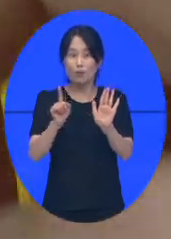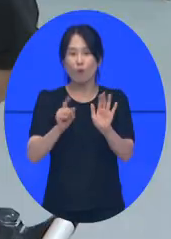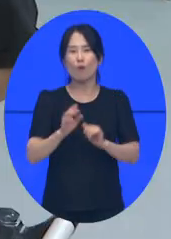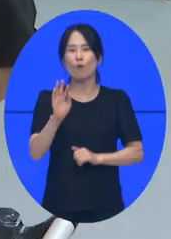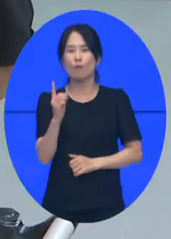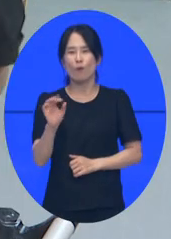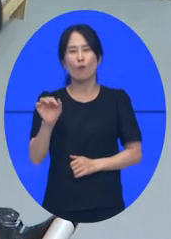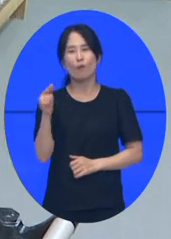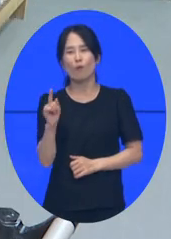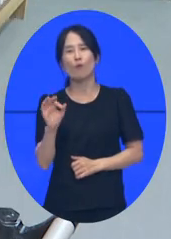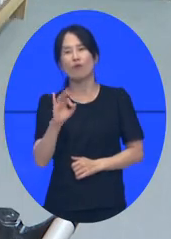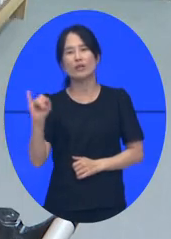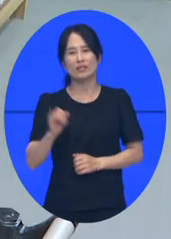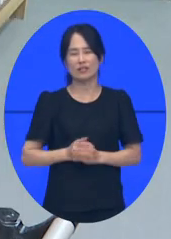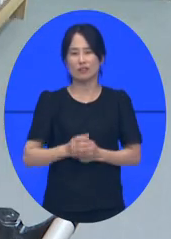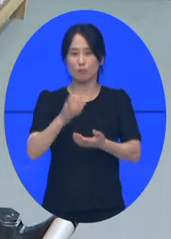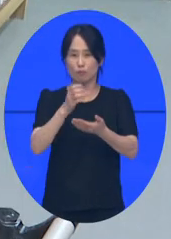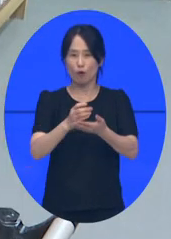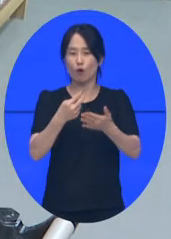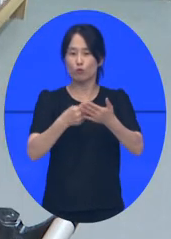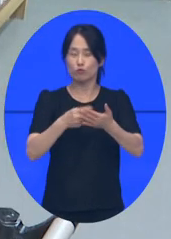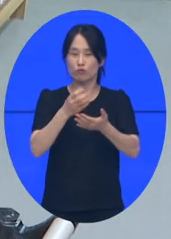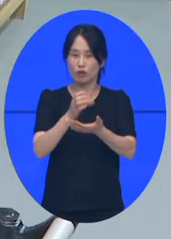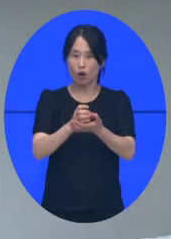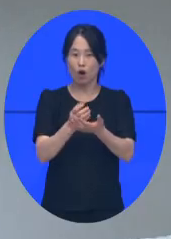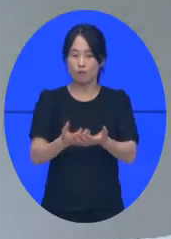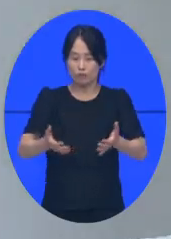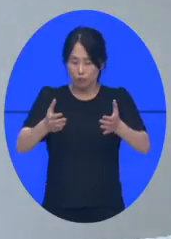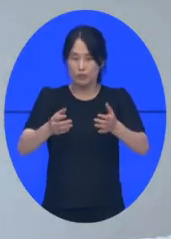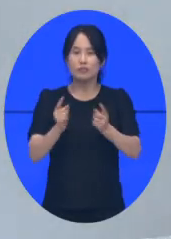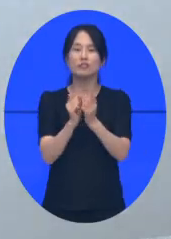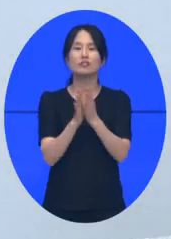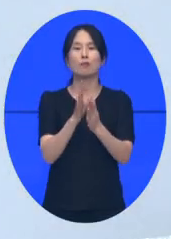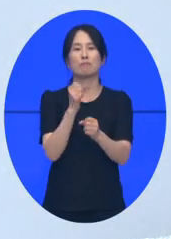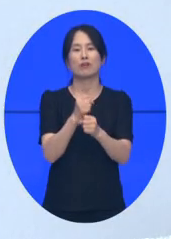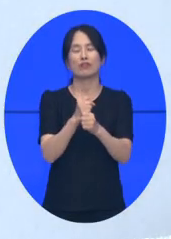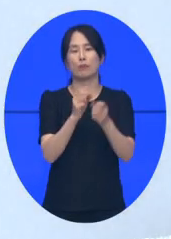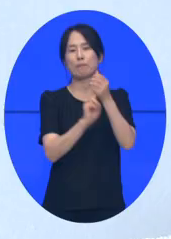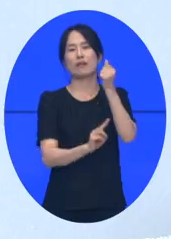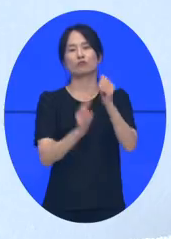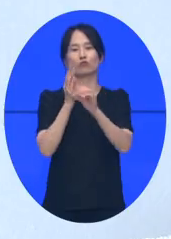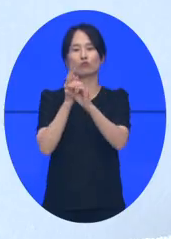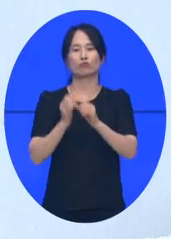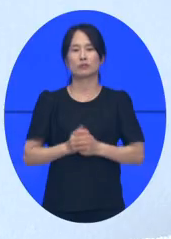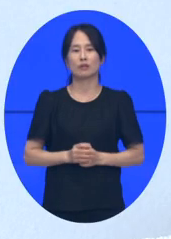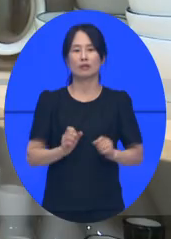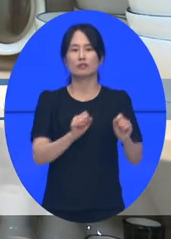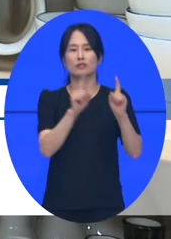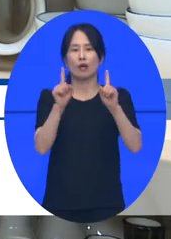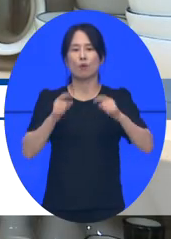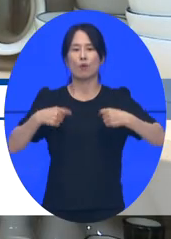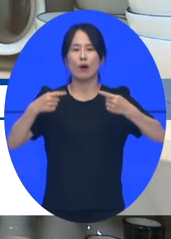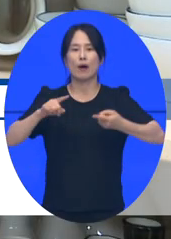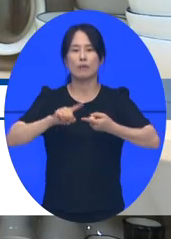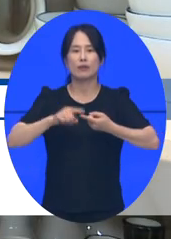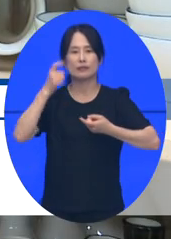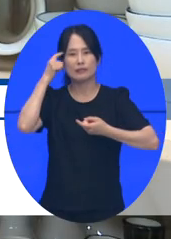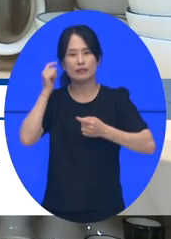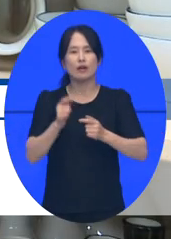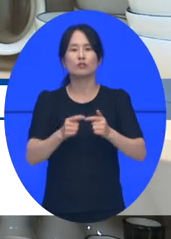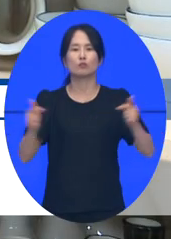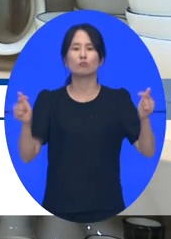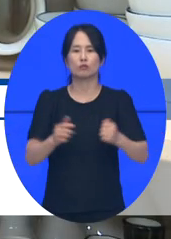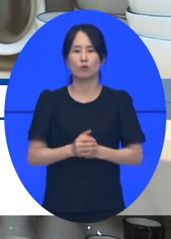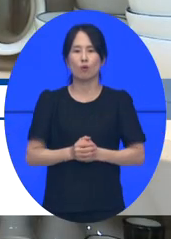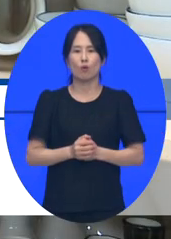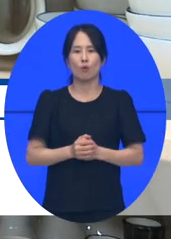있습니다. 봉공이 머그컵과 유리컵, 접시를 직접 제작해 판매하는 중입니다. 자활 참여에 대한 의지를 높여주는 성과급